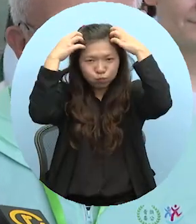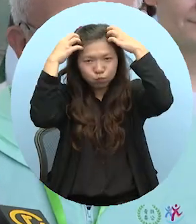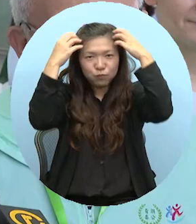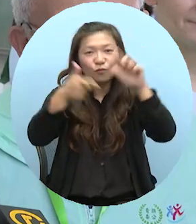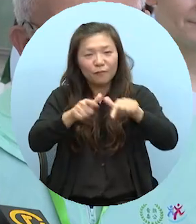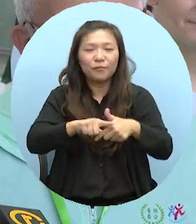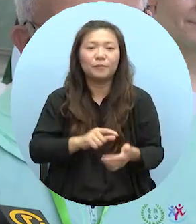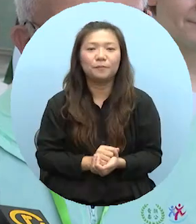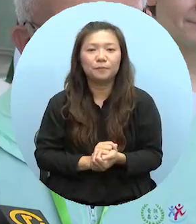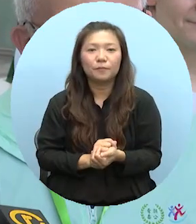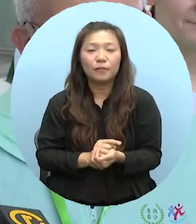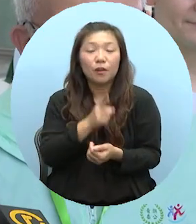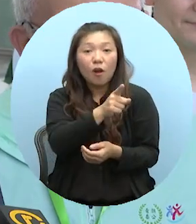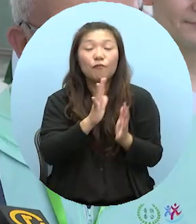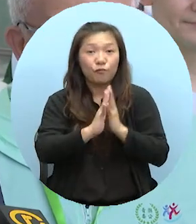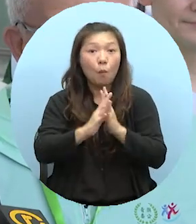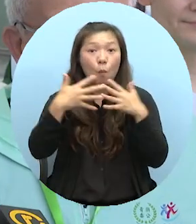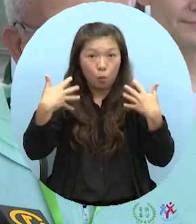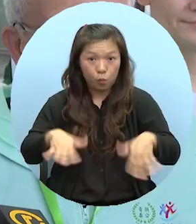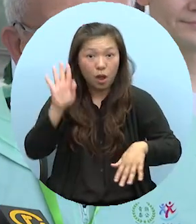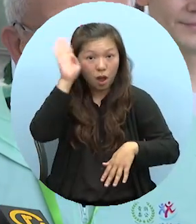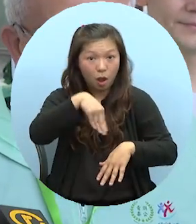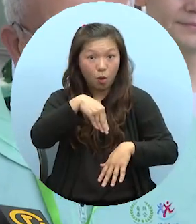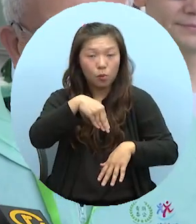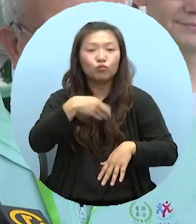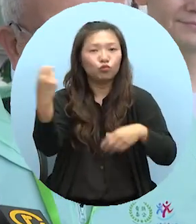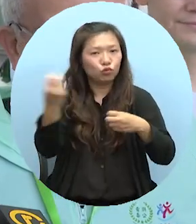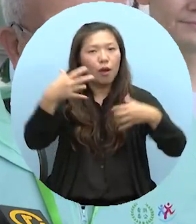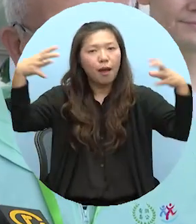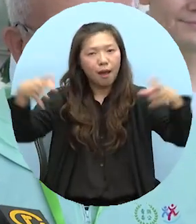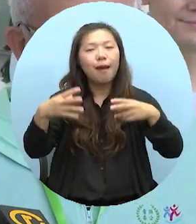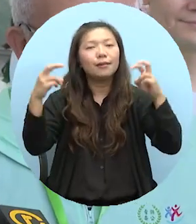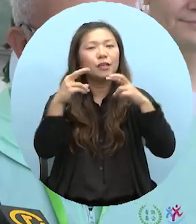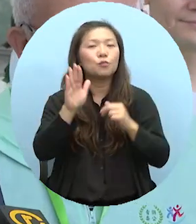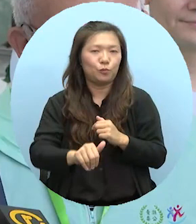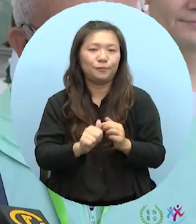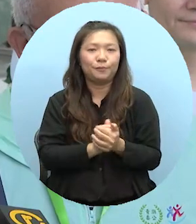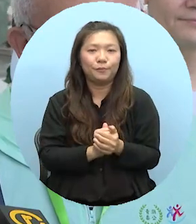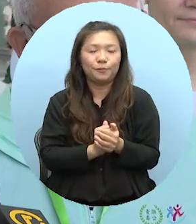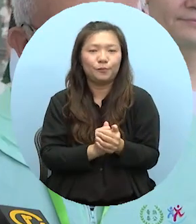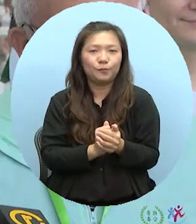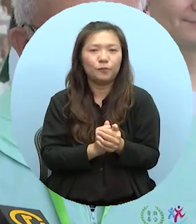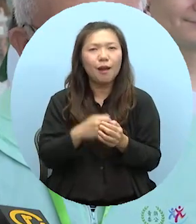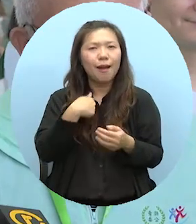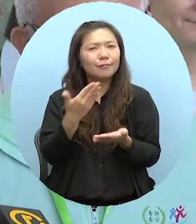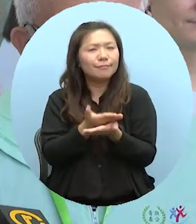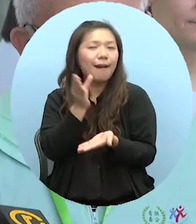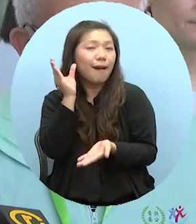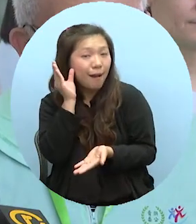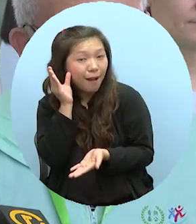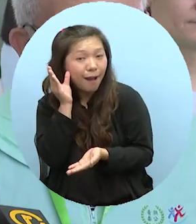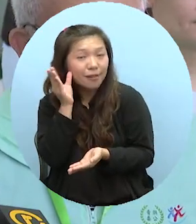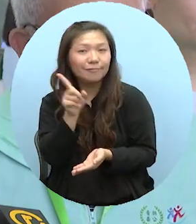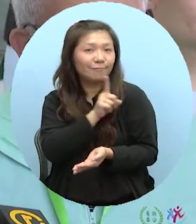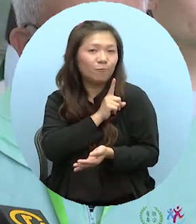法。咁佢哋去完之後咧，翻到嚟咧，我係會再同佢哋見面嘅。咁我咧就聽下佢哋親